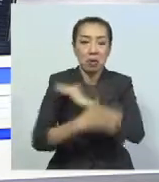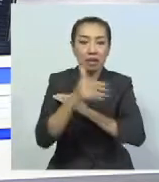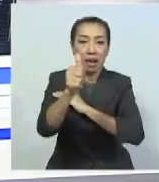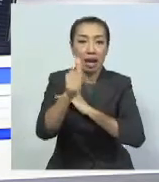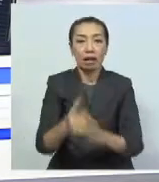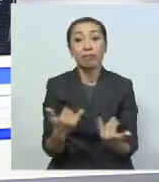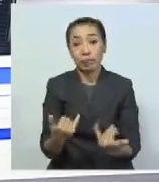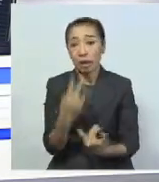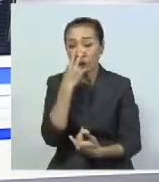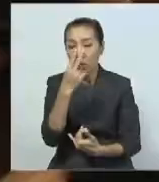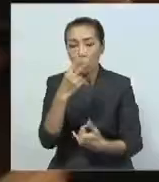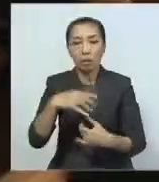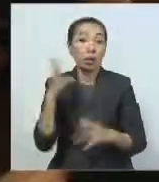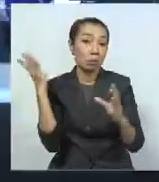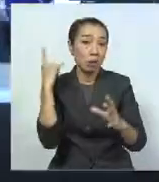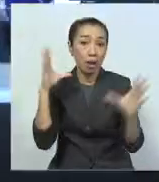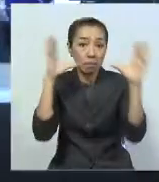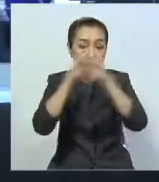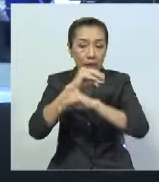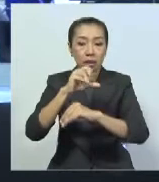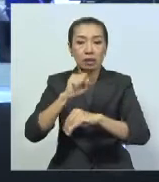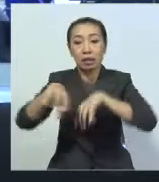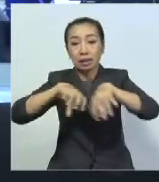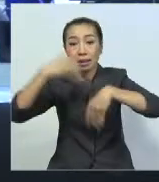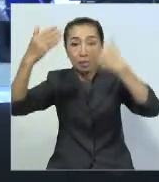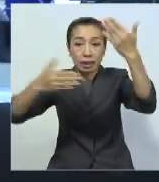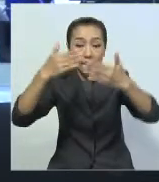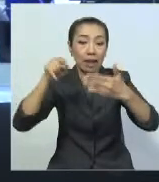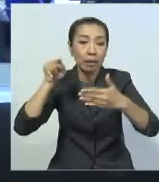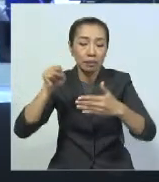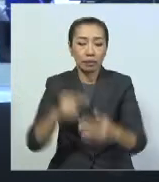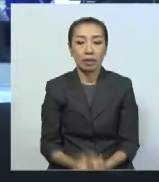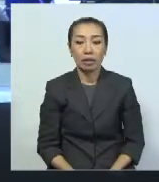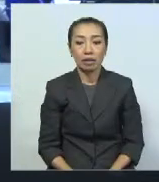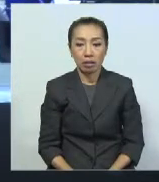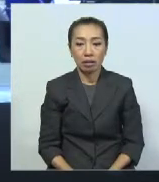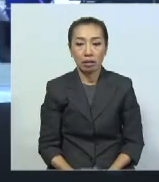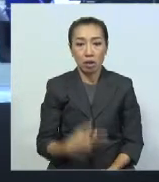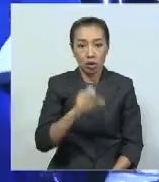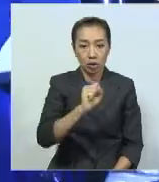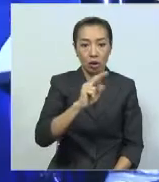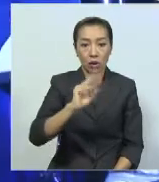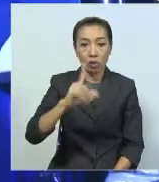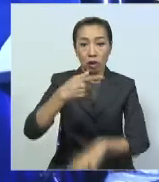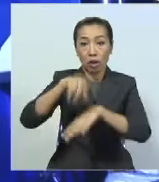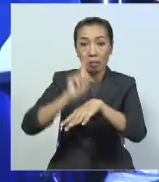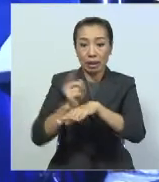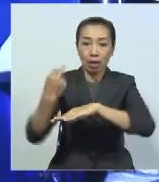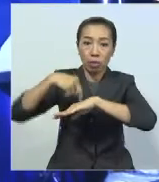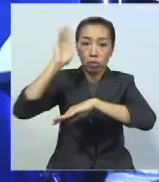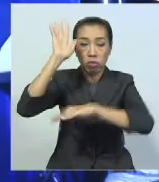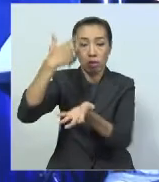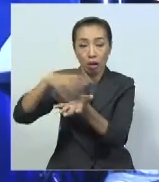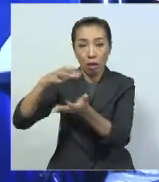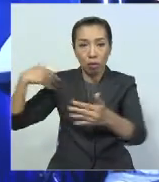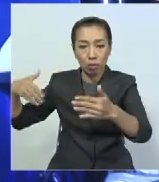ะคะพาไปดูบรรยากาศการจัดกิจกรรมเมื่อช่วงค่ำคืนที่ผ่านมากันนะคะซึ่งนายพรเพชรวิชิตชลชัยประธานสนช.บอกว่าต